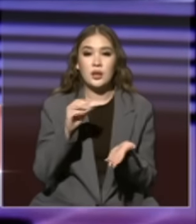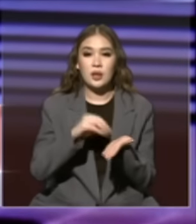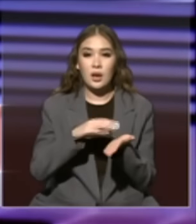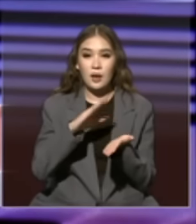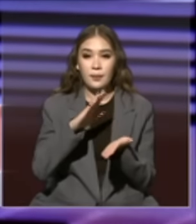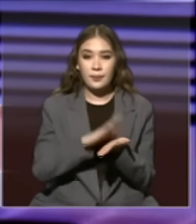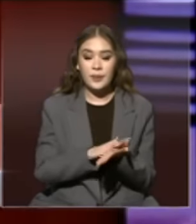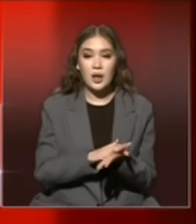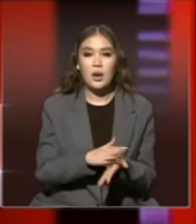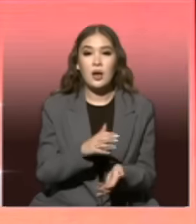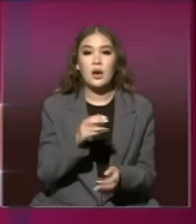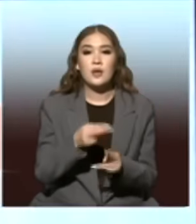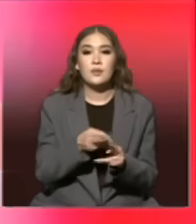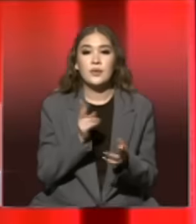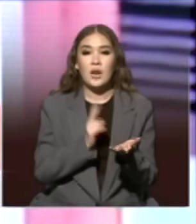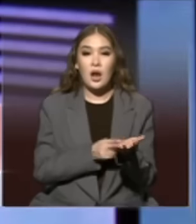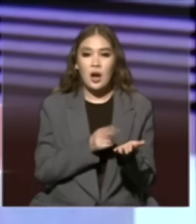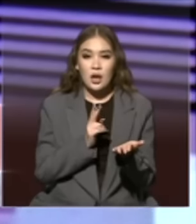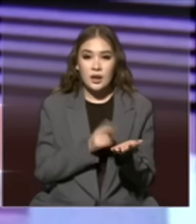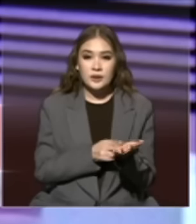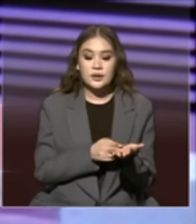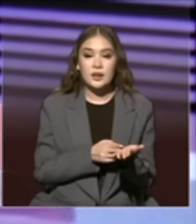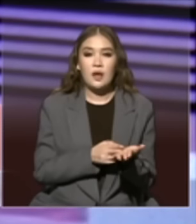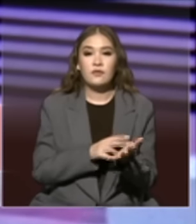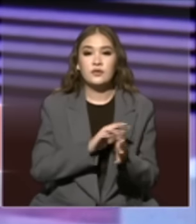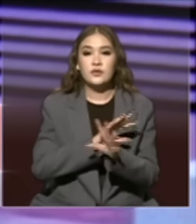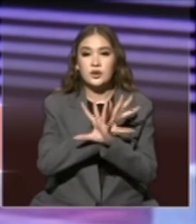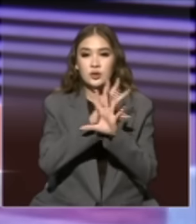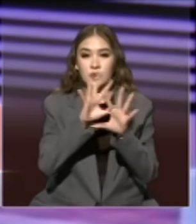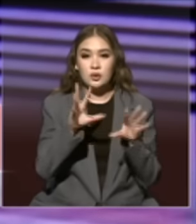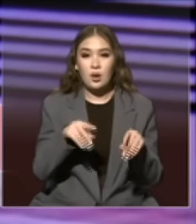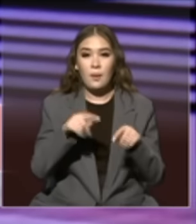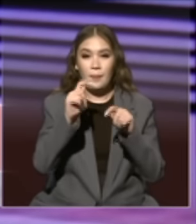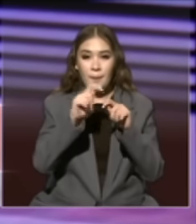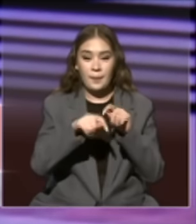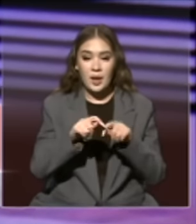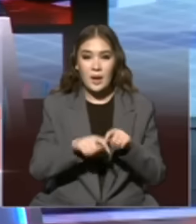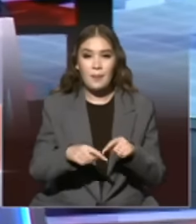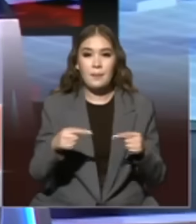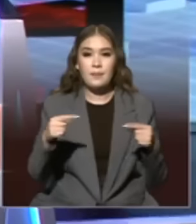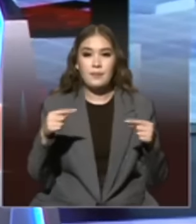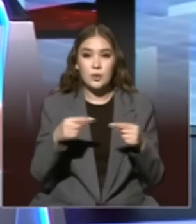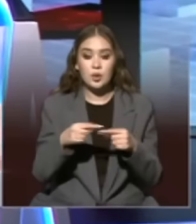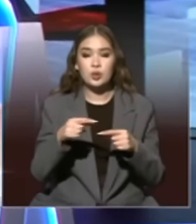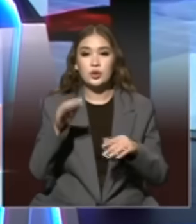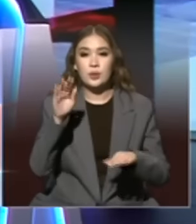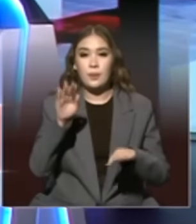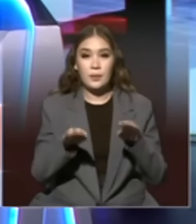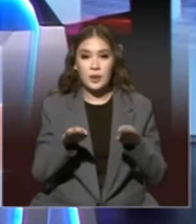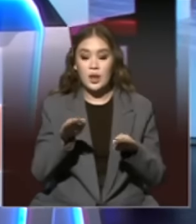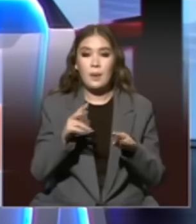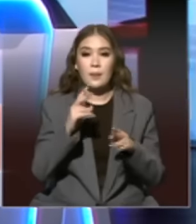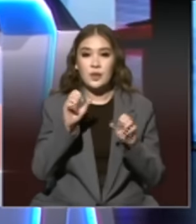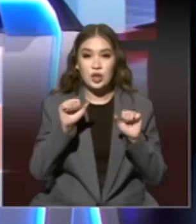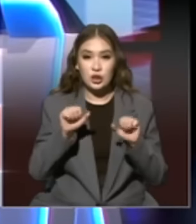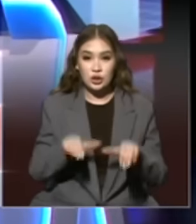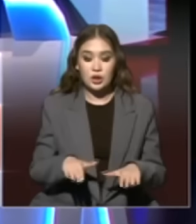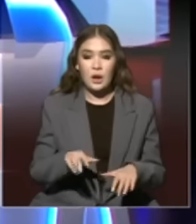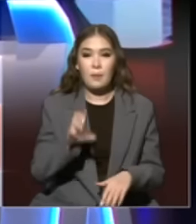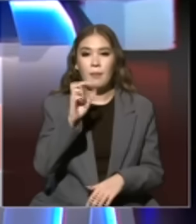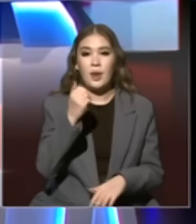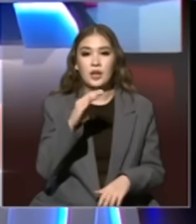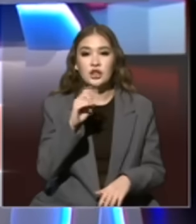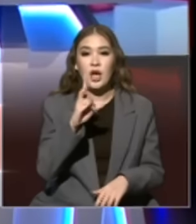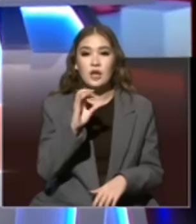алып, әрбір айғақты дәлелдемелерді екшеп, таразылап шешім шығарып отырса, Байжановқа берілген